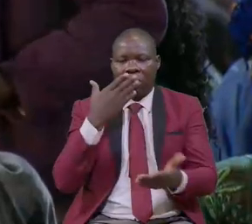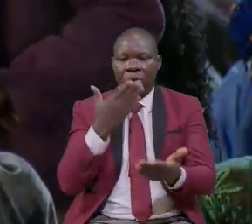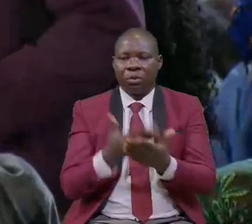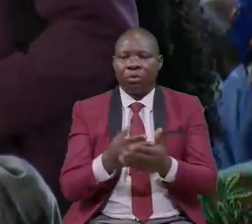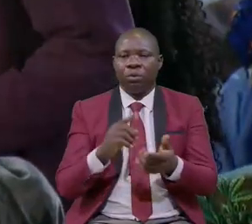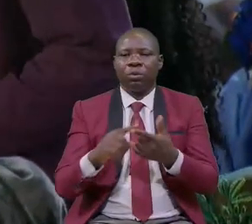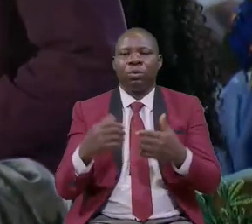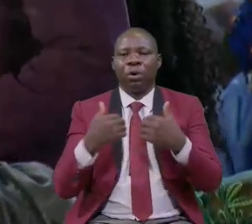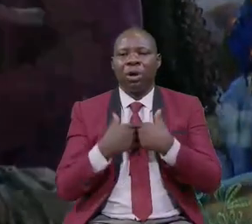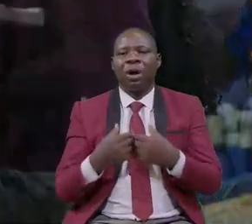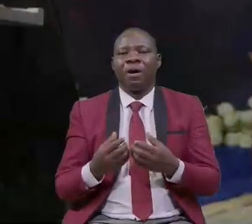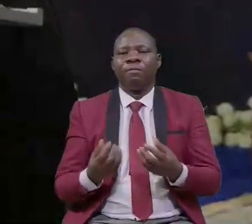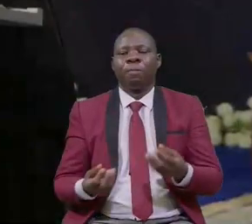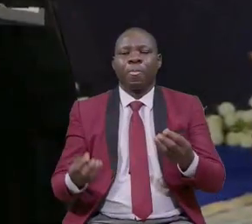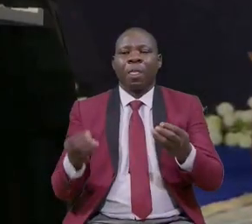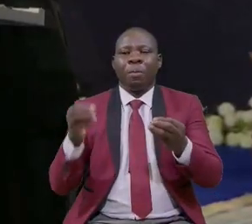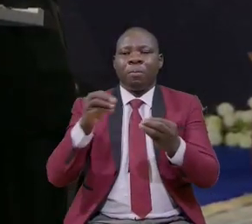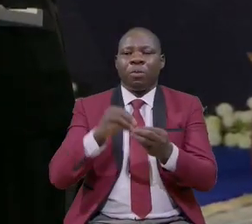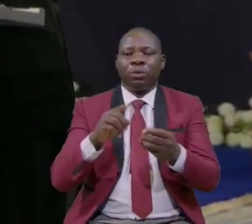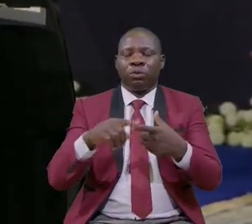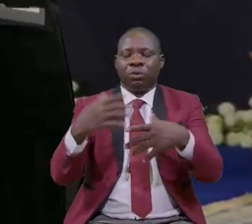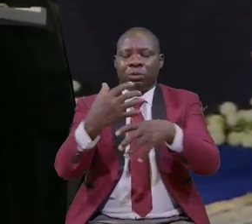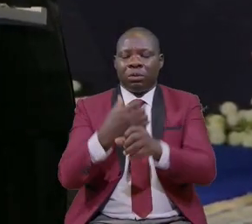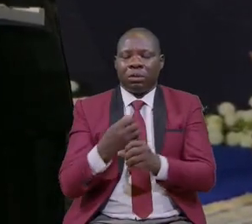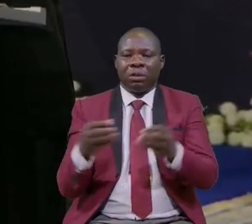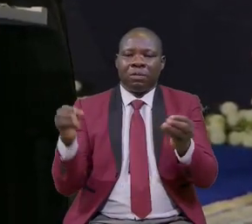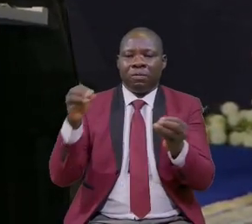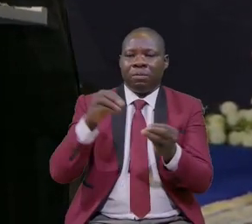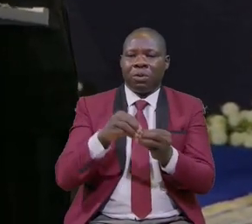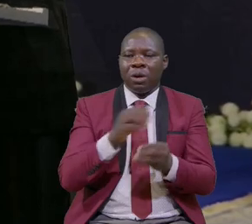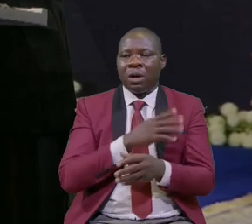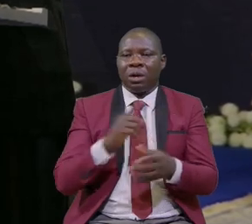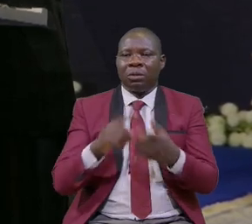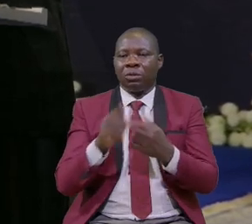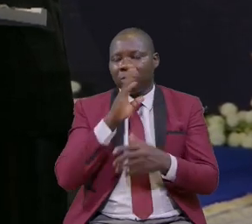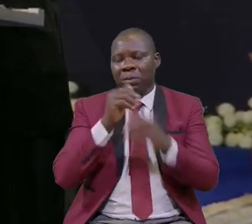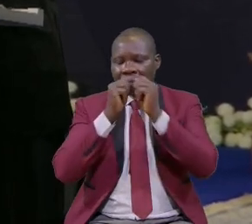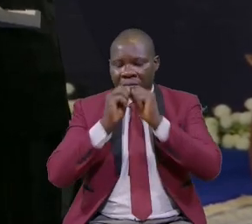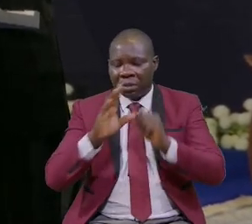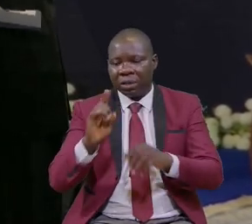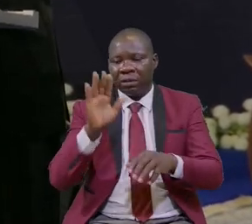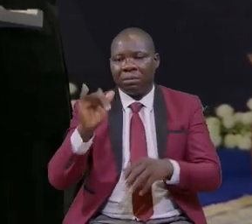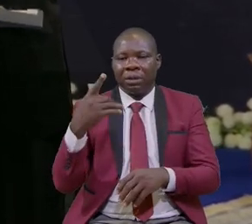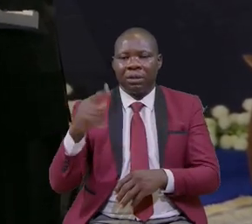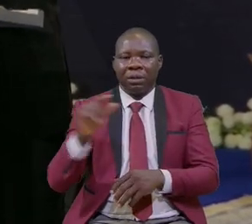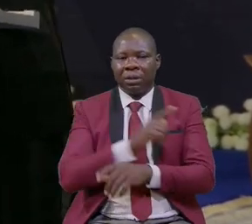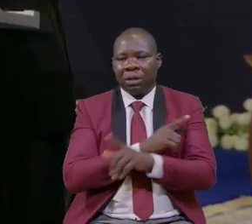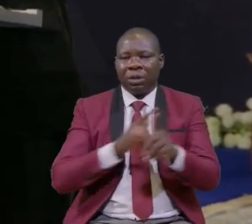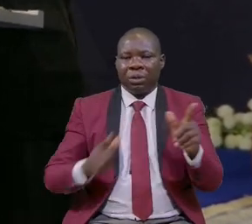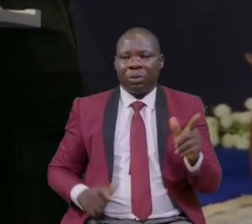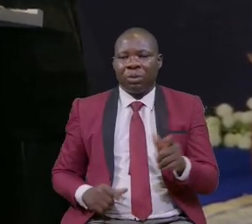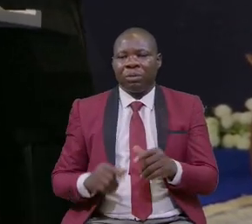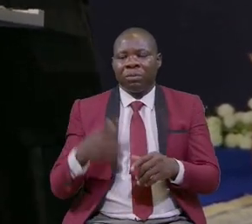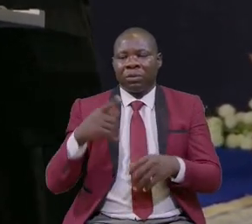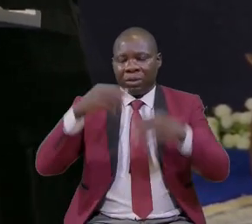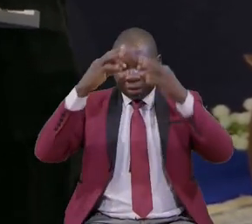pour recevoir plus, pour recevoir davantage et pour être béni par le Seigneur.